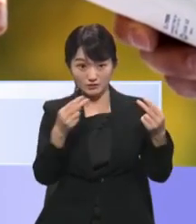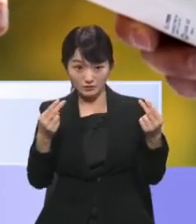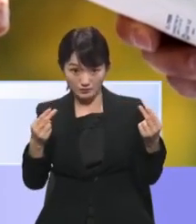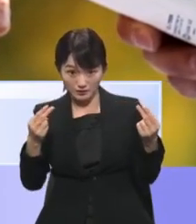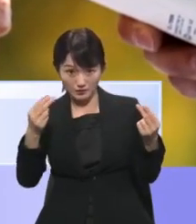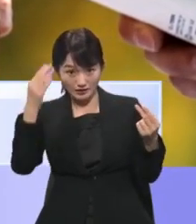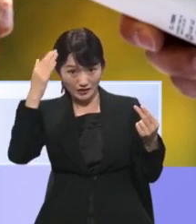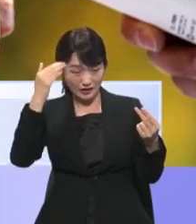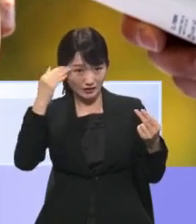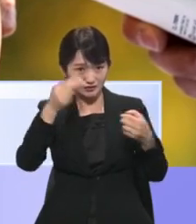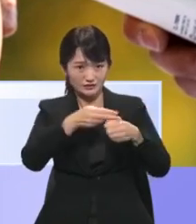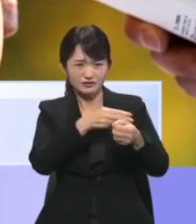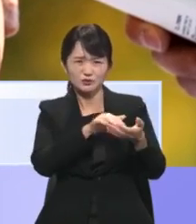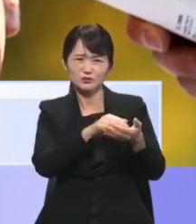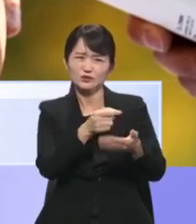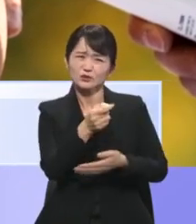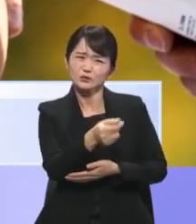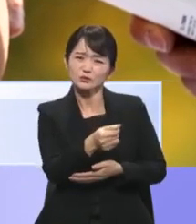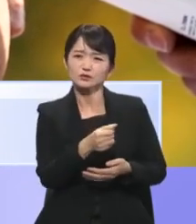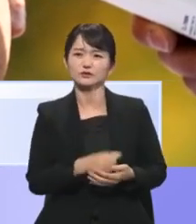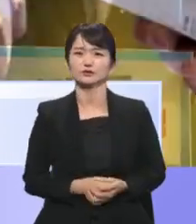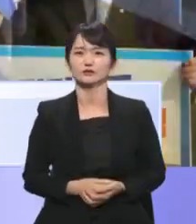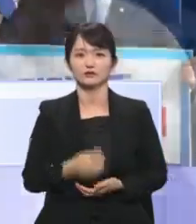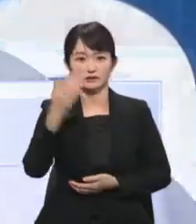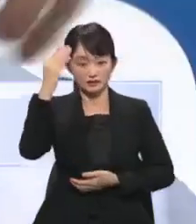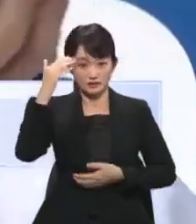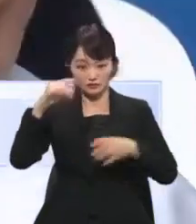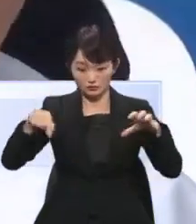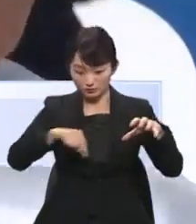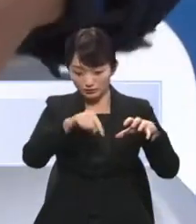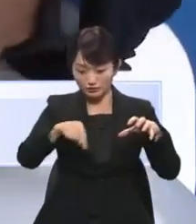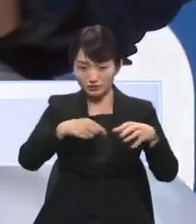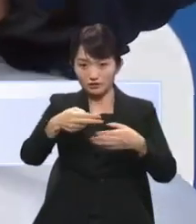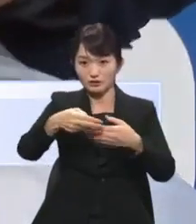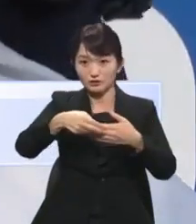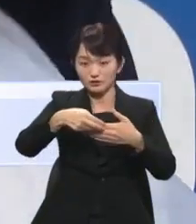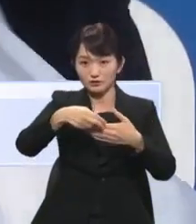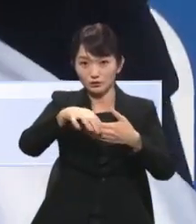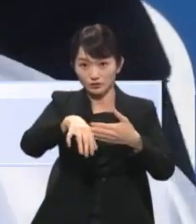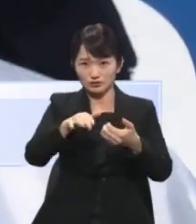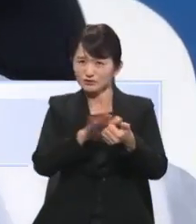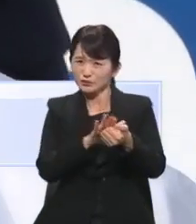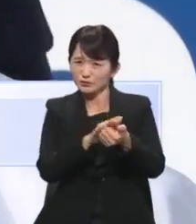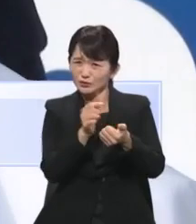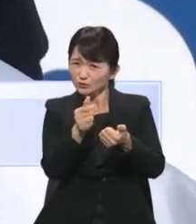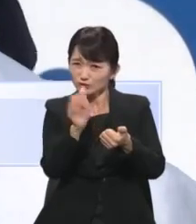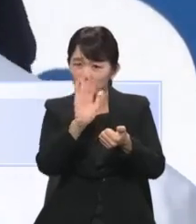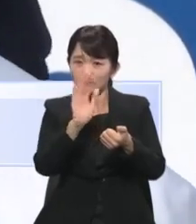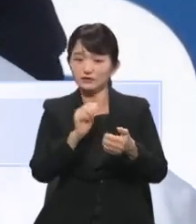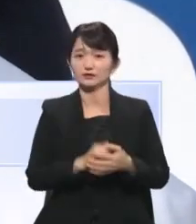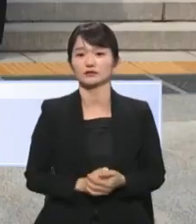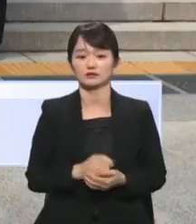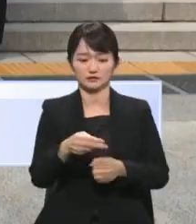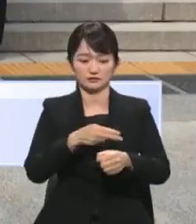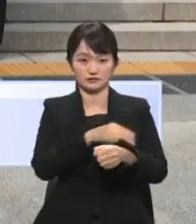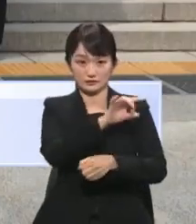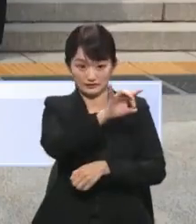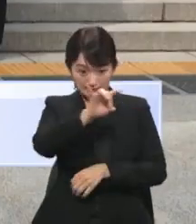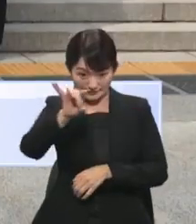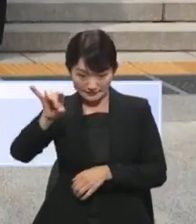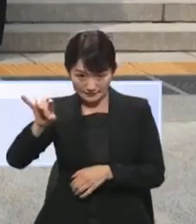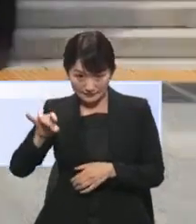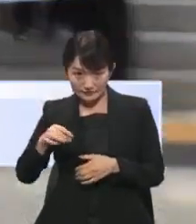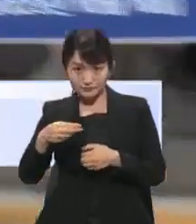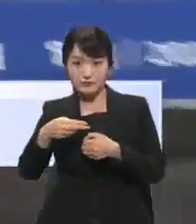하더라도 우리나라가 의료 서비스가 적은 것은 아니거든요 그니까 의사 한 명 한 명이 의료 서비스를 많이 그러 풍부하게